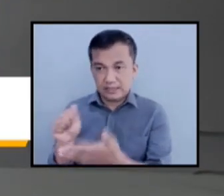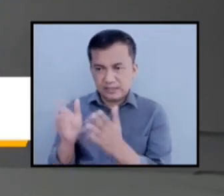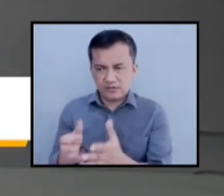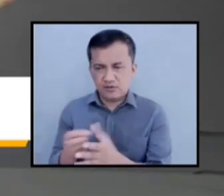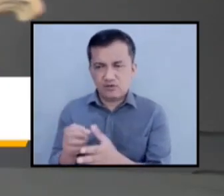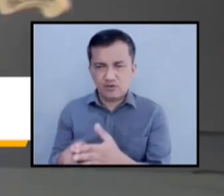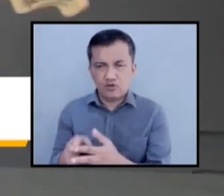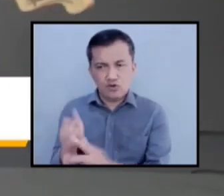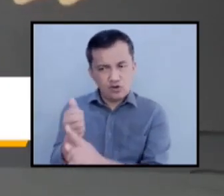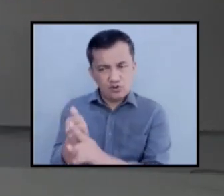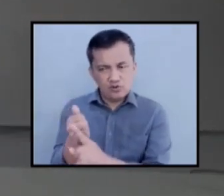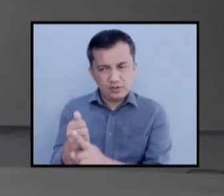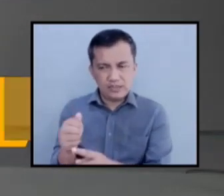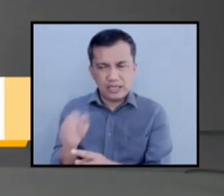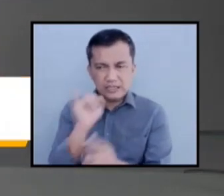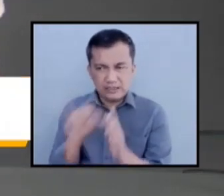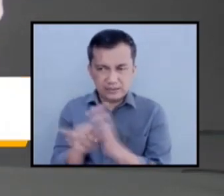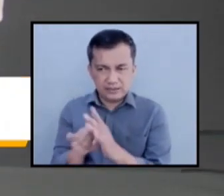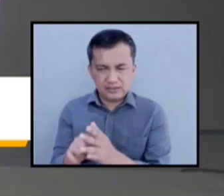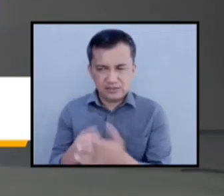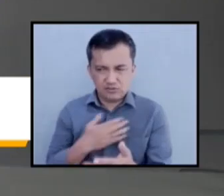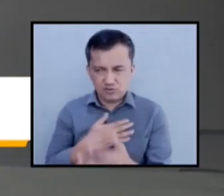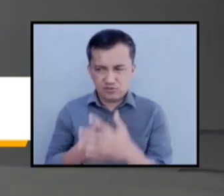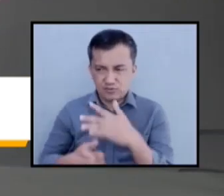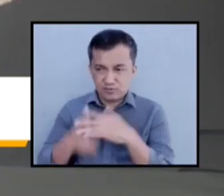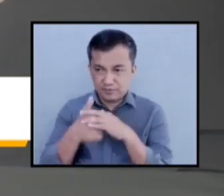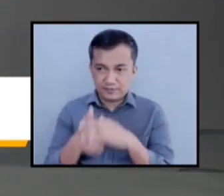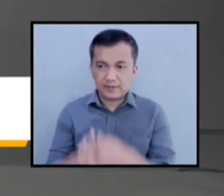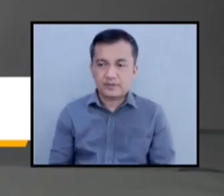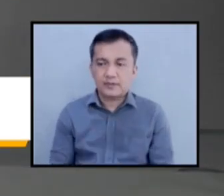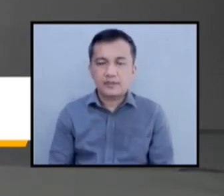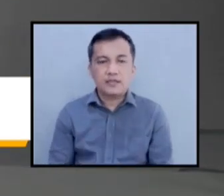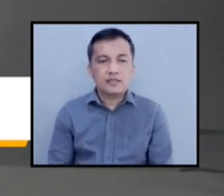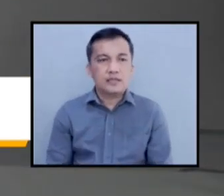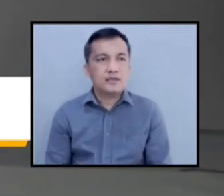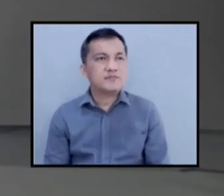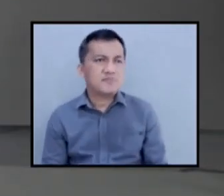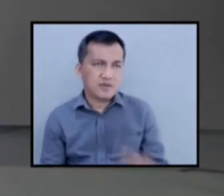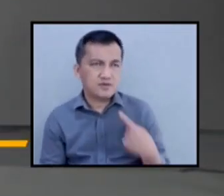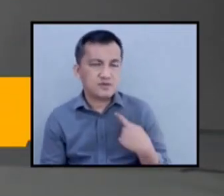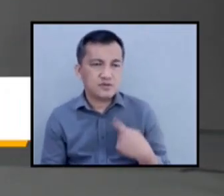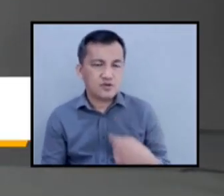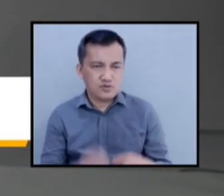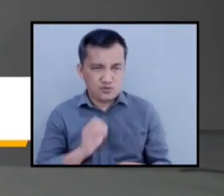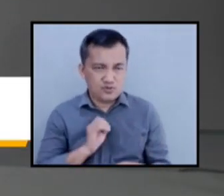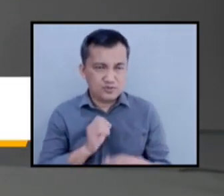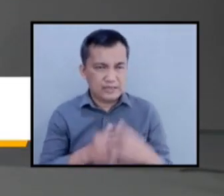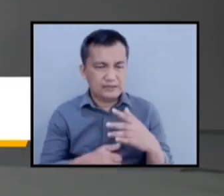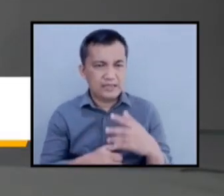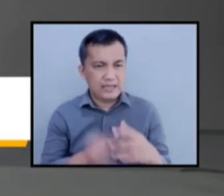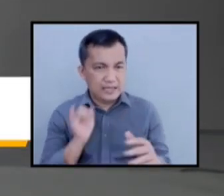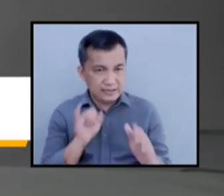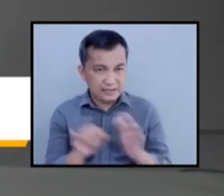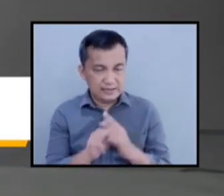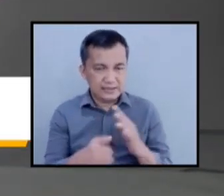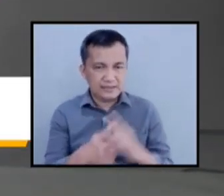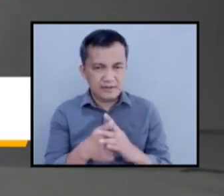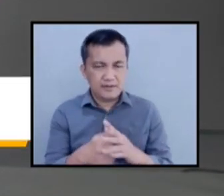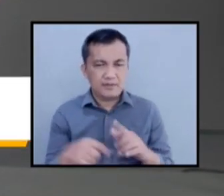na gusto mong ipalabas? Meron po akong gustong sariling identity na labas. Pero meron din po akong idol.